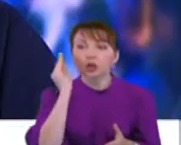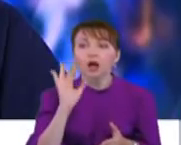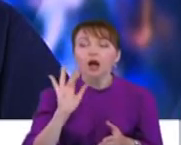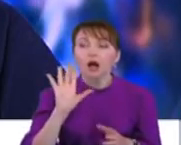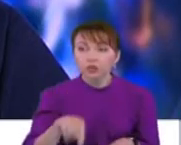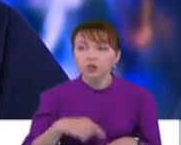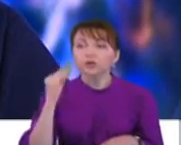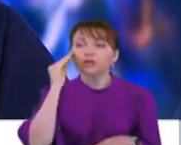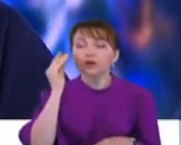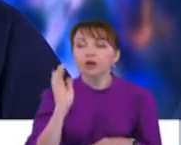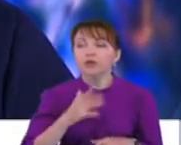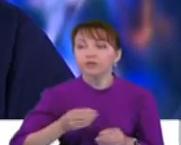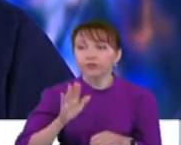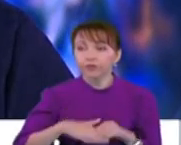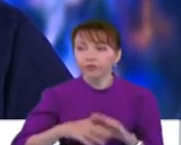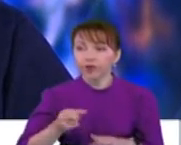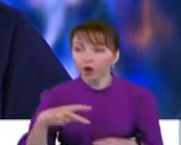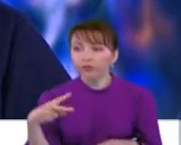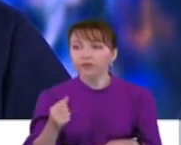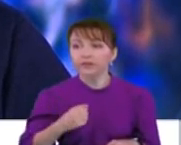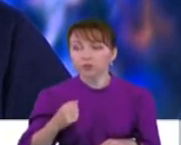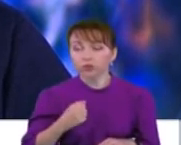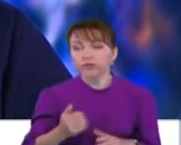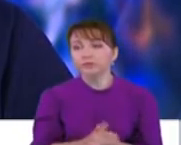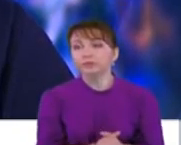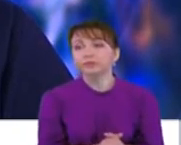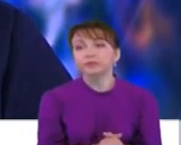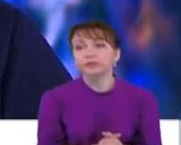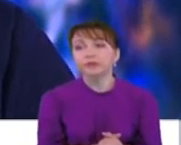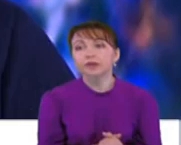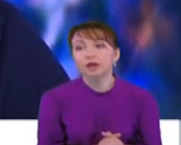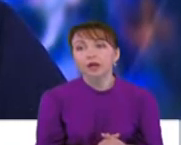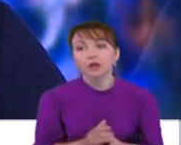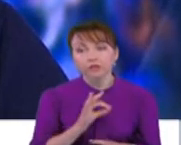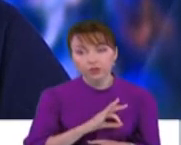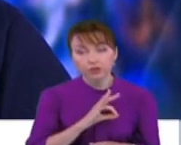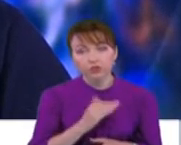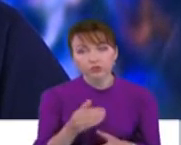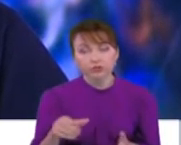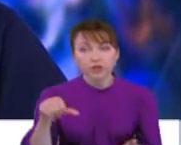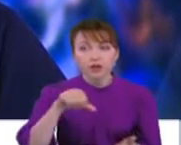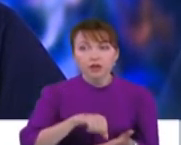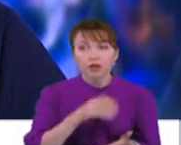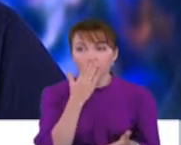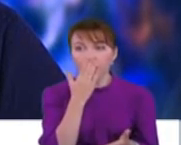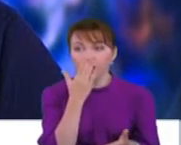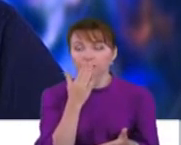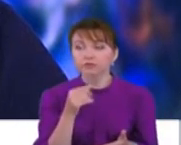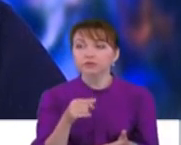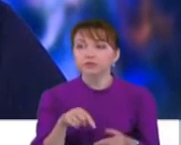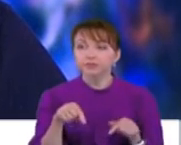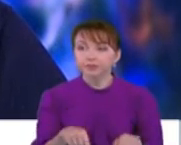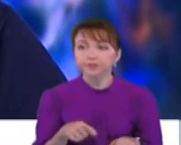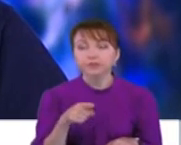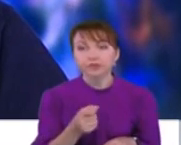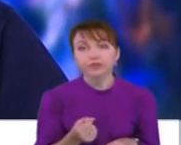зору фахових військових. Тепер, власне, якщо можна, використовуючи вашу присутність в студії, вибачайте, що я так говорю, але ви є